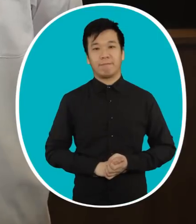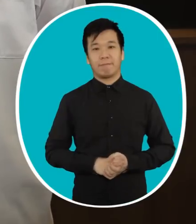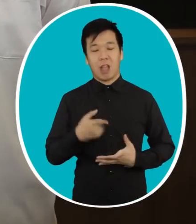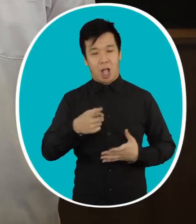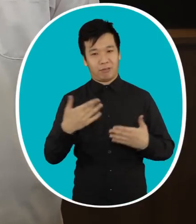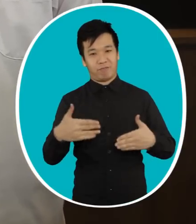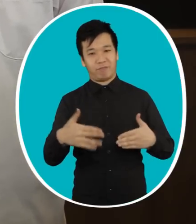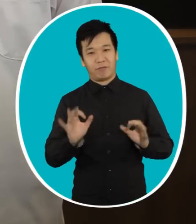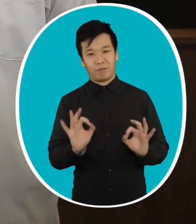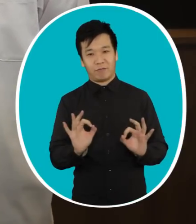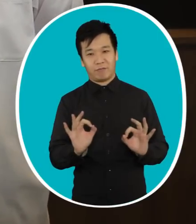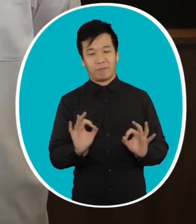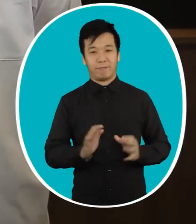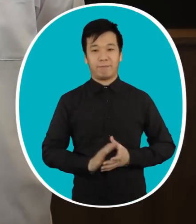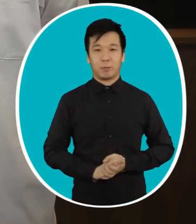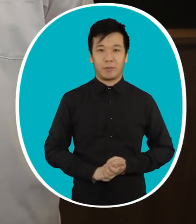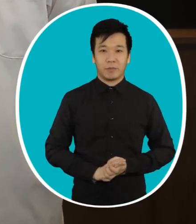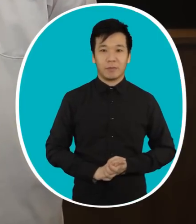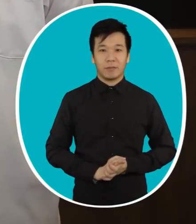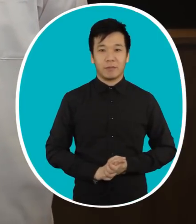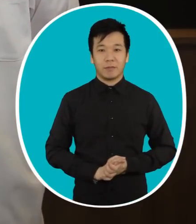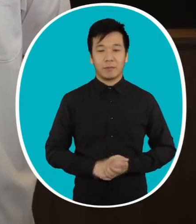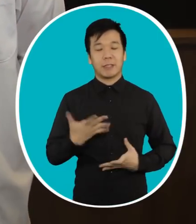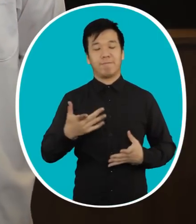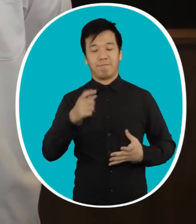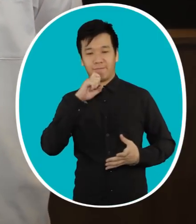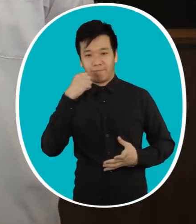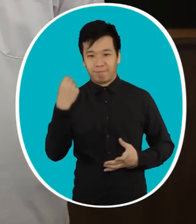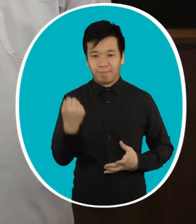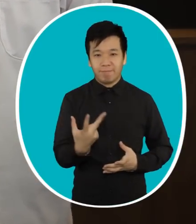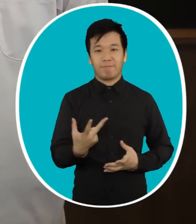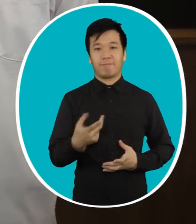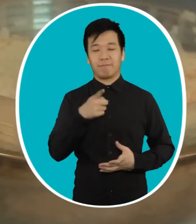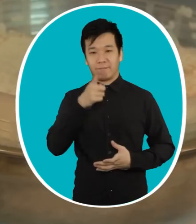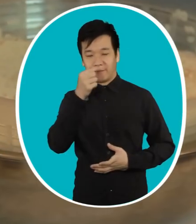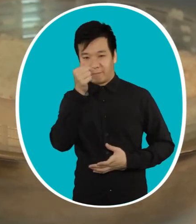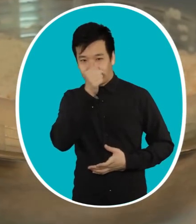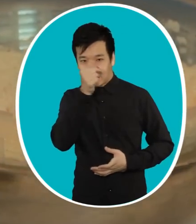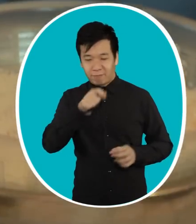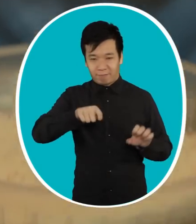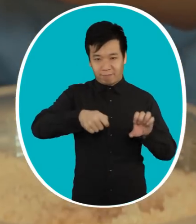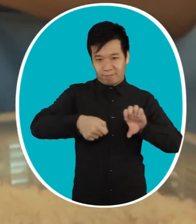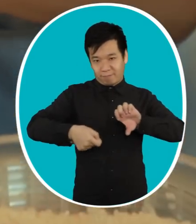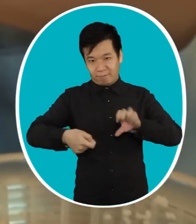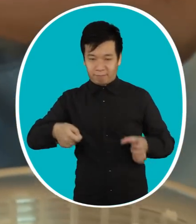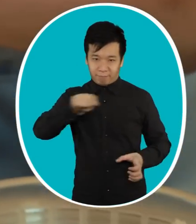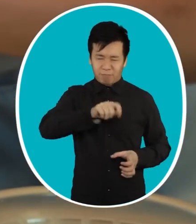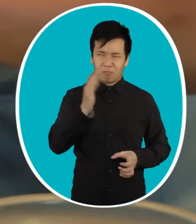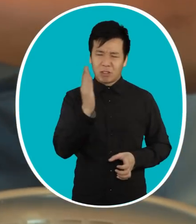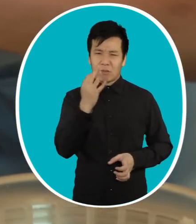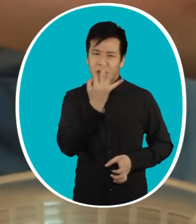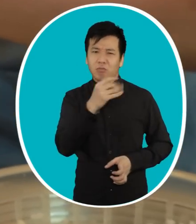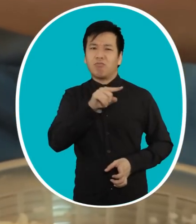夠啦，夠啦。OK， 咁跟住咧就落橄欖油。三到四咧，如